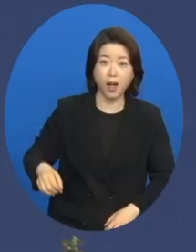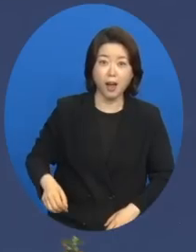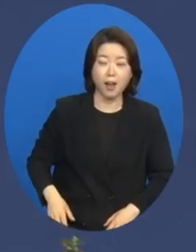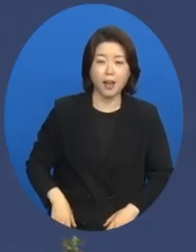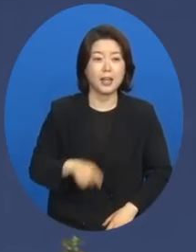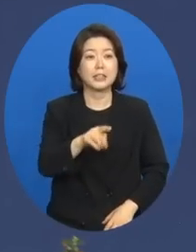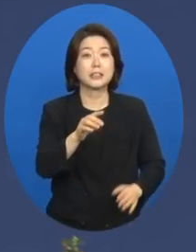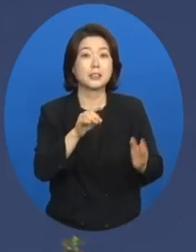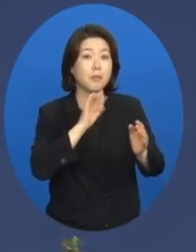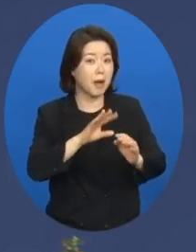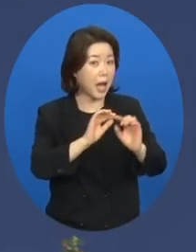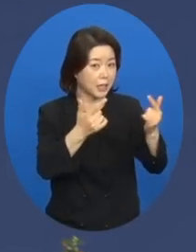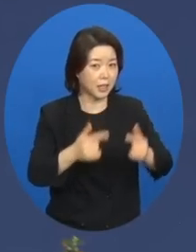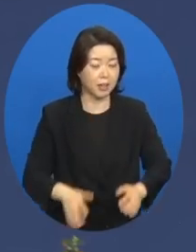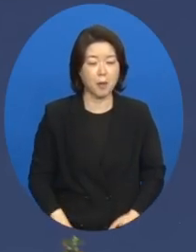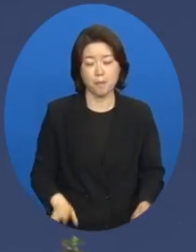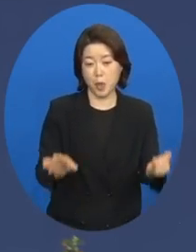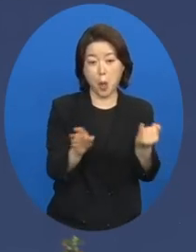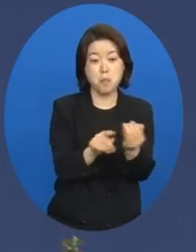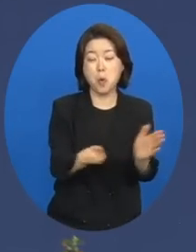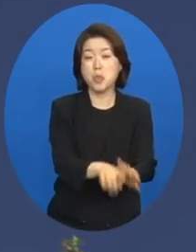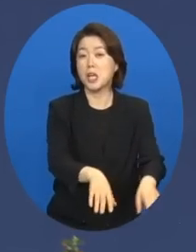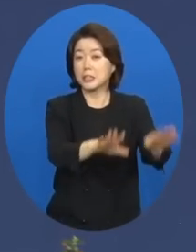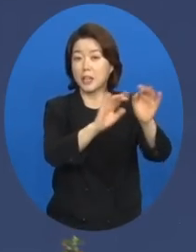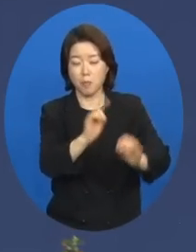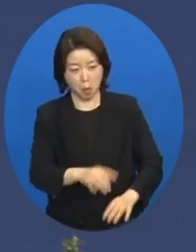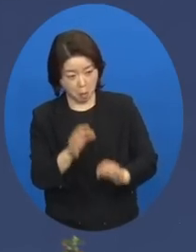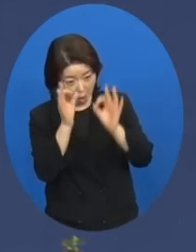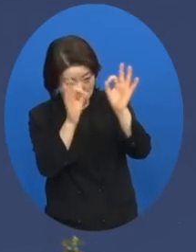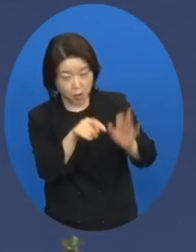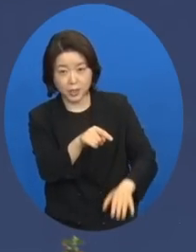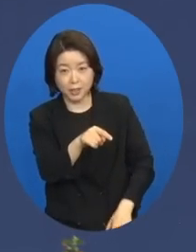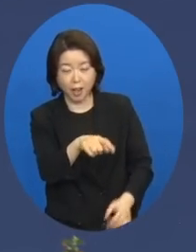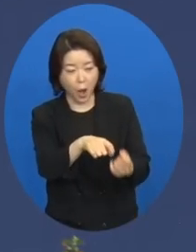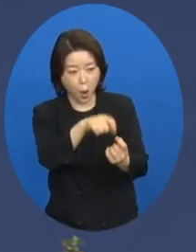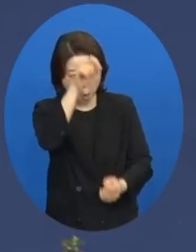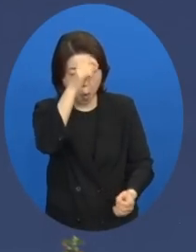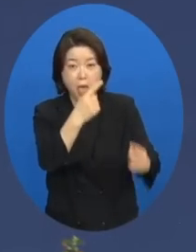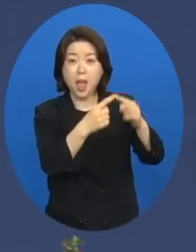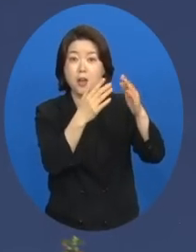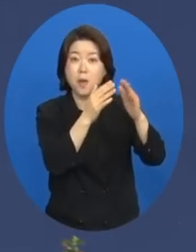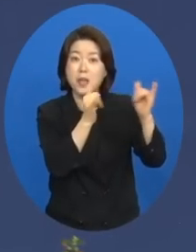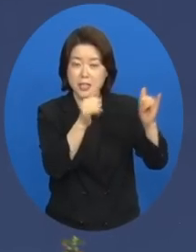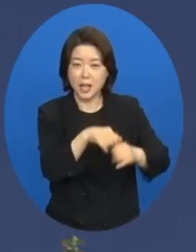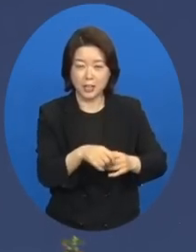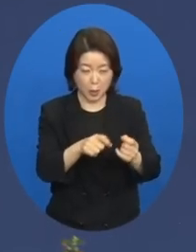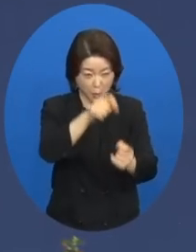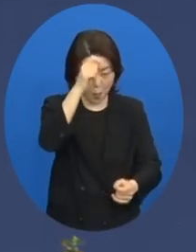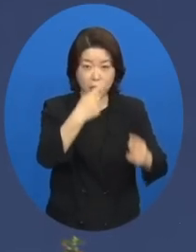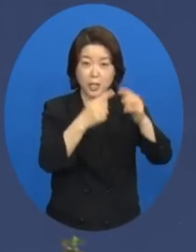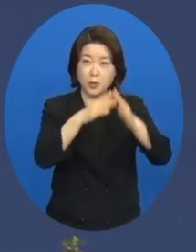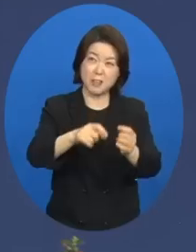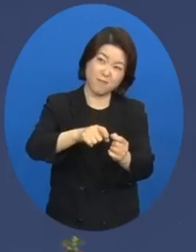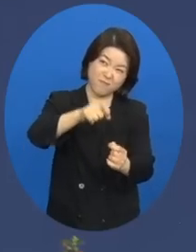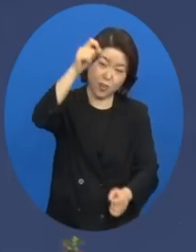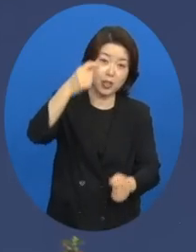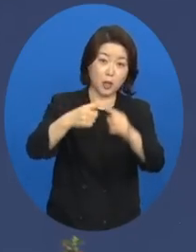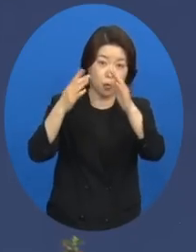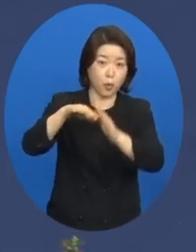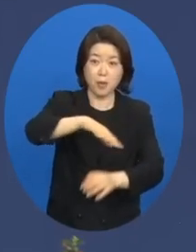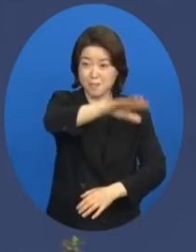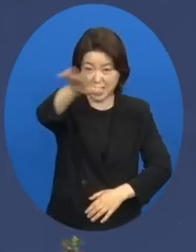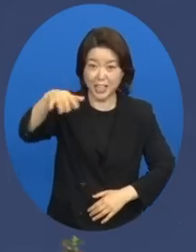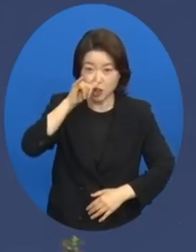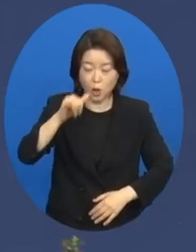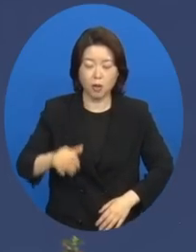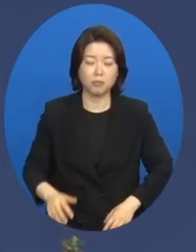한 게 아니고요. 모태신앙들이 내가 어떻게 하다 보니까 오래된 교회들 있잖아요. 예? 이렇게 뭐 이름만 되면 아는 이렇게 오래된 교회